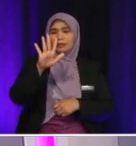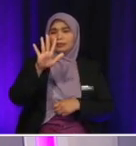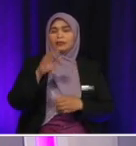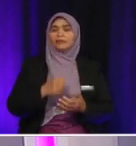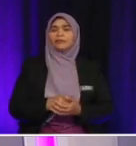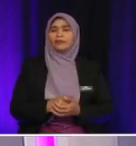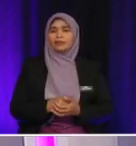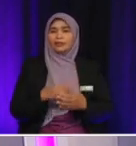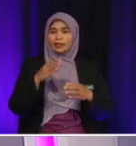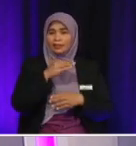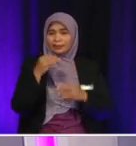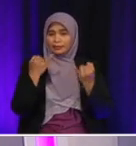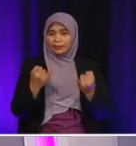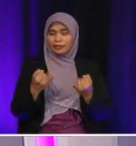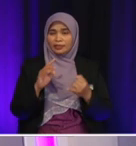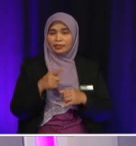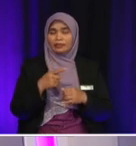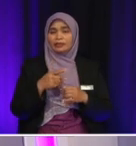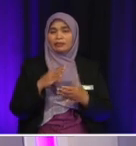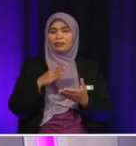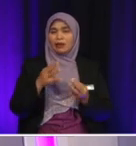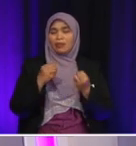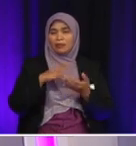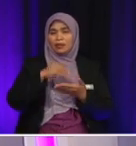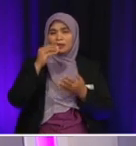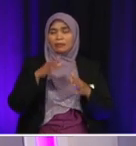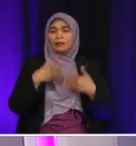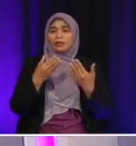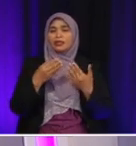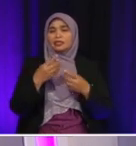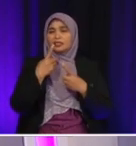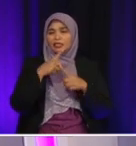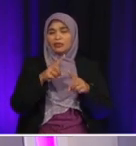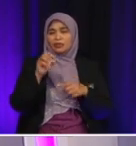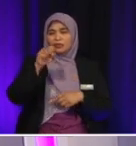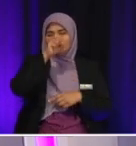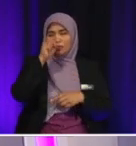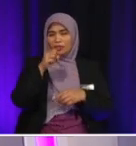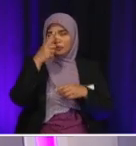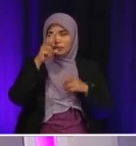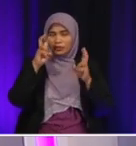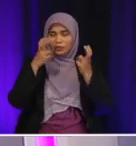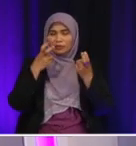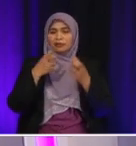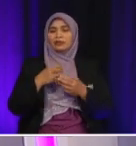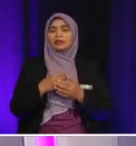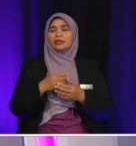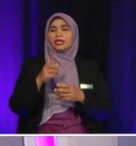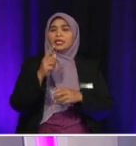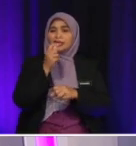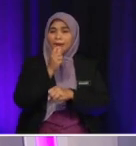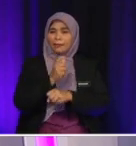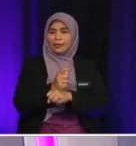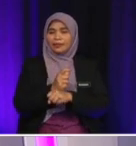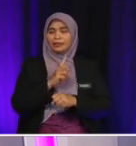lima dan sekarang ini kita nak belajar pula Macam mana nak jawab soalan bagi topik kita pada hari ini tamadun Islam